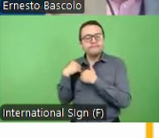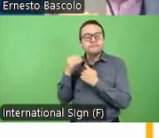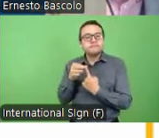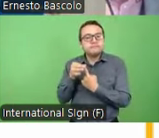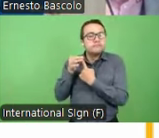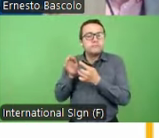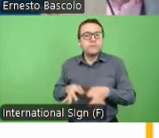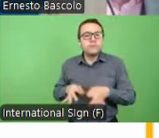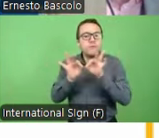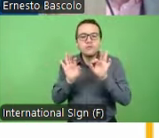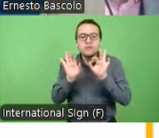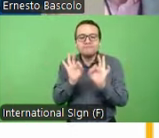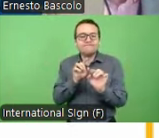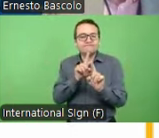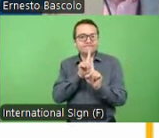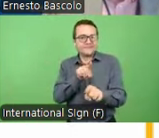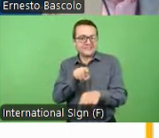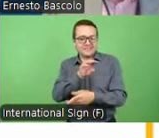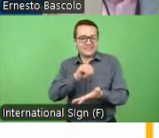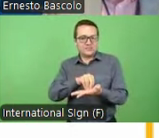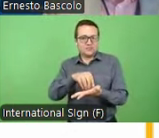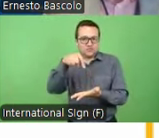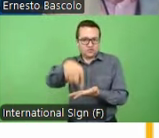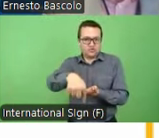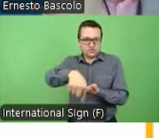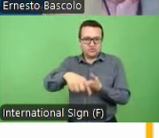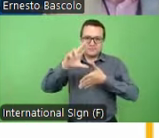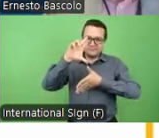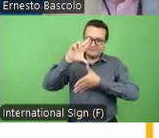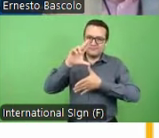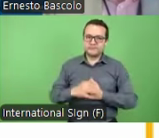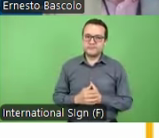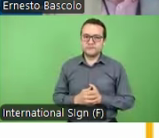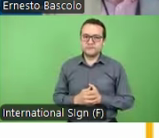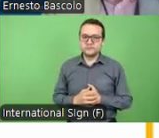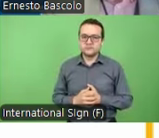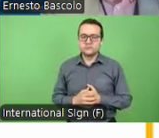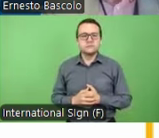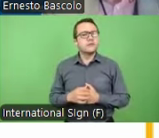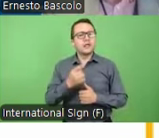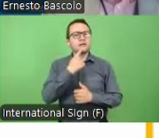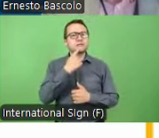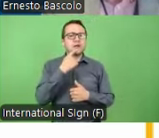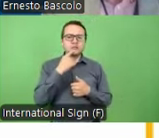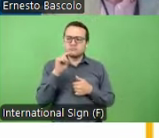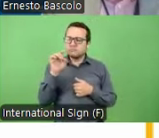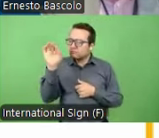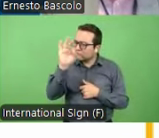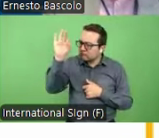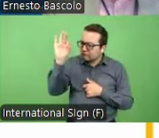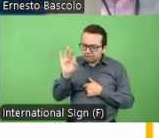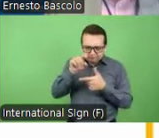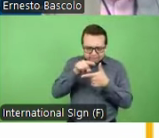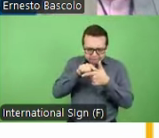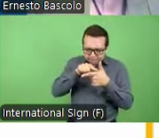qu'il resultados a est nivel de important de nuestra montrer región, ce es résultat à que l'échelle de este notre índice de région. cobertura Et de c'est servicios de salud, un si